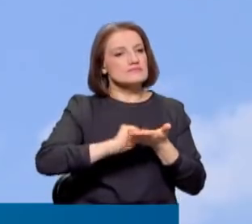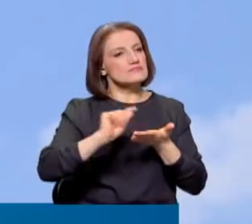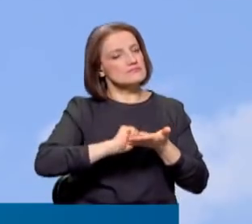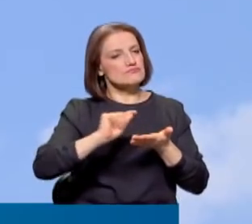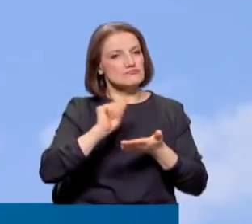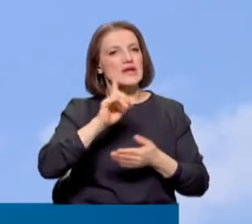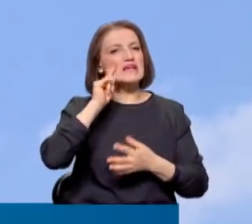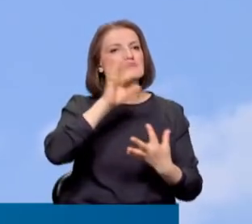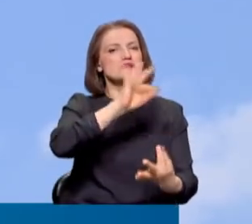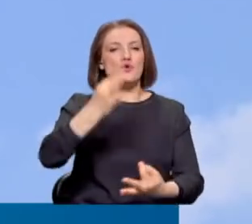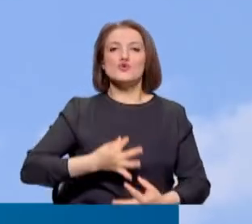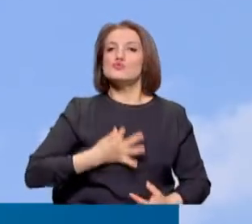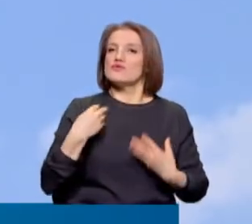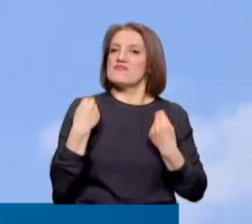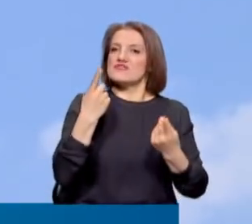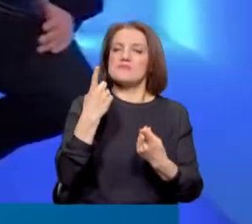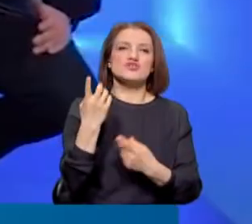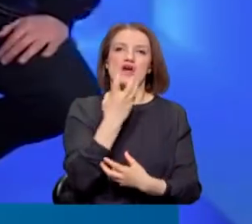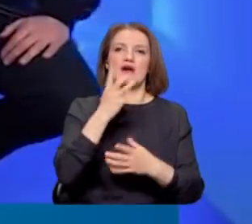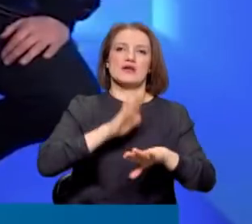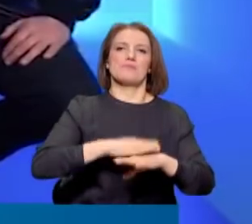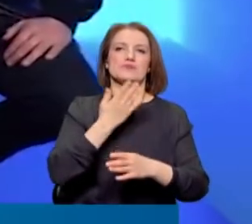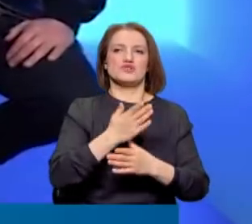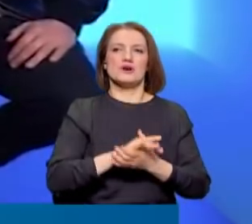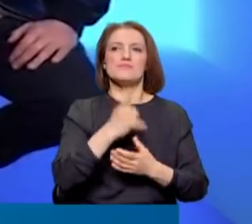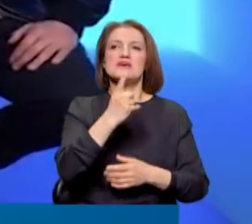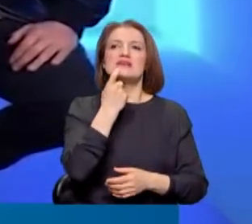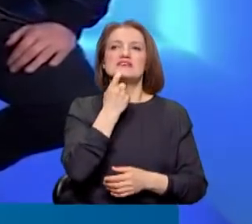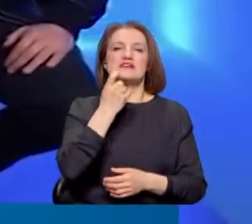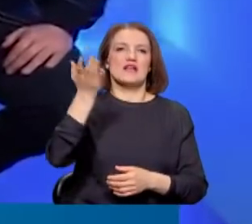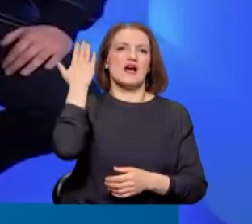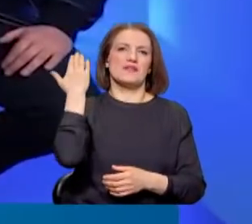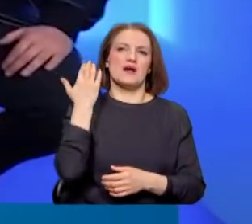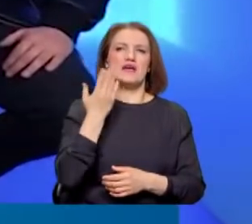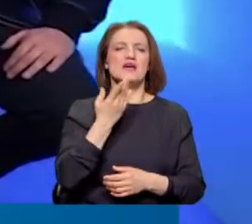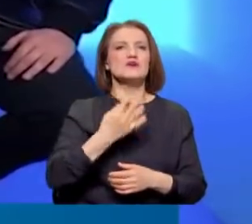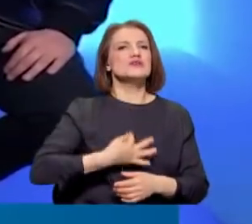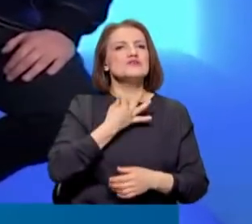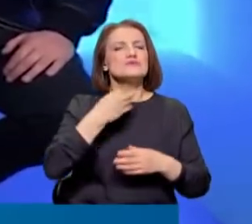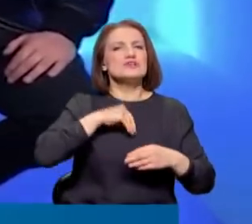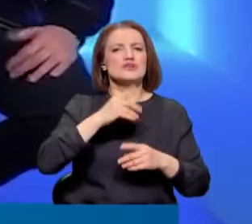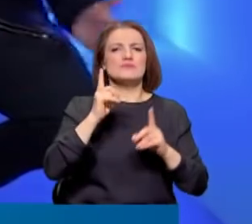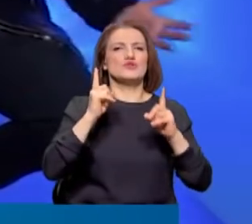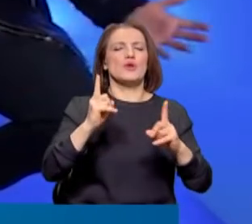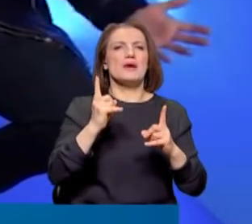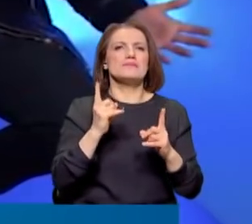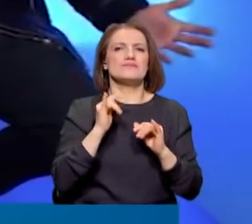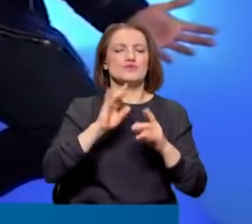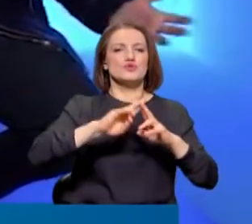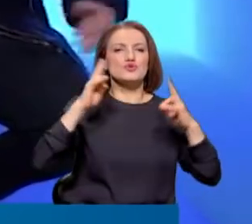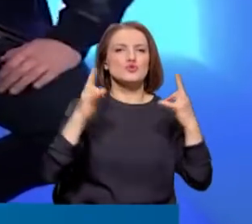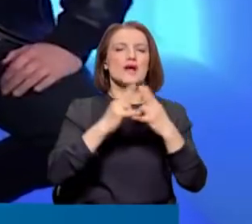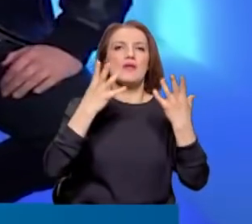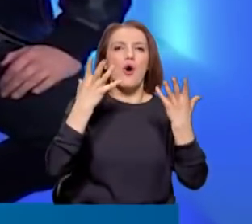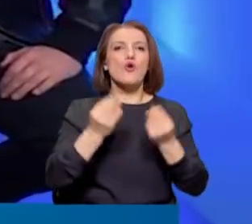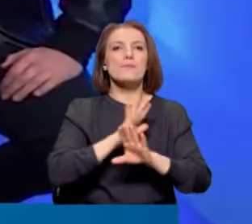insanlara Umut verecek çok güzel de bir şarkı yapmış bundan bir kadar önce ruh halimin hiç de olmadı bir dönemden geçtim dünyada